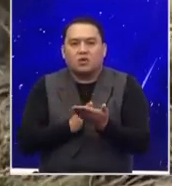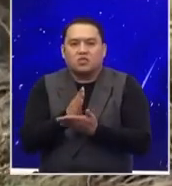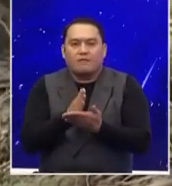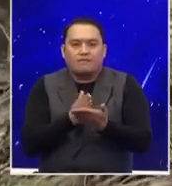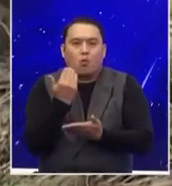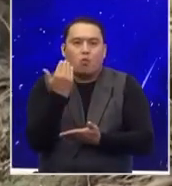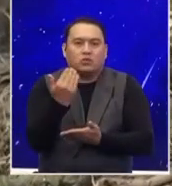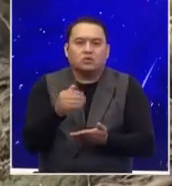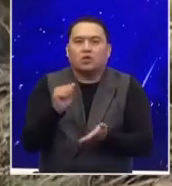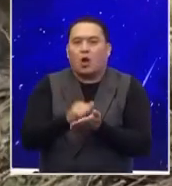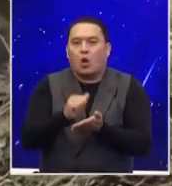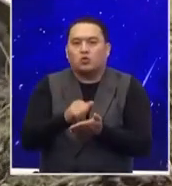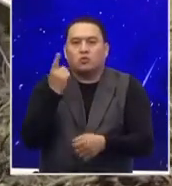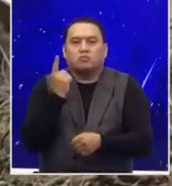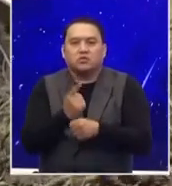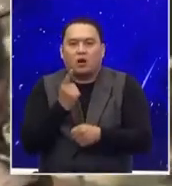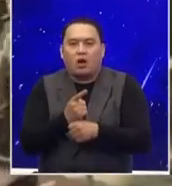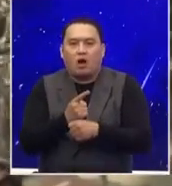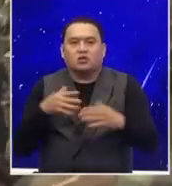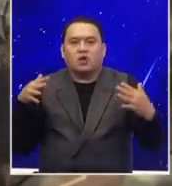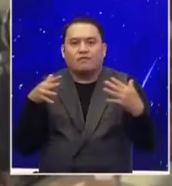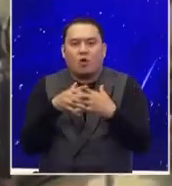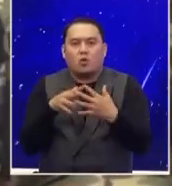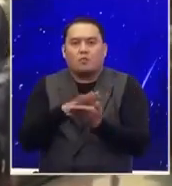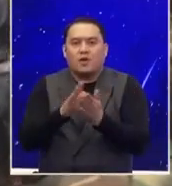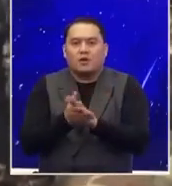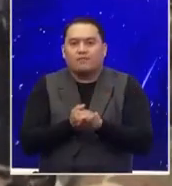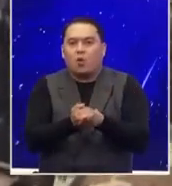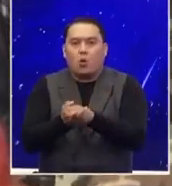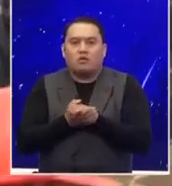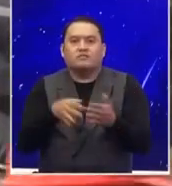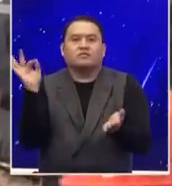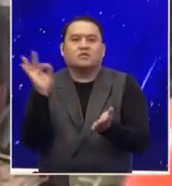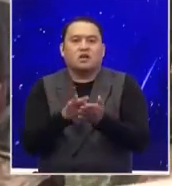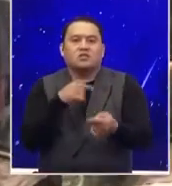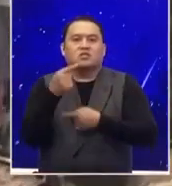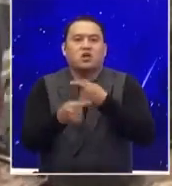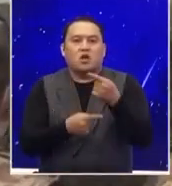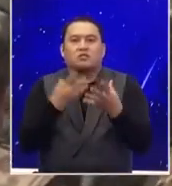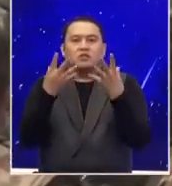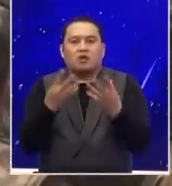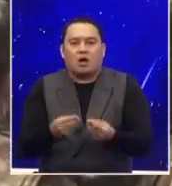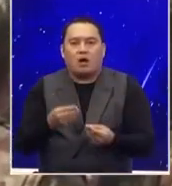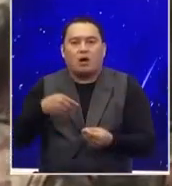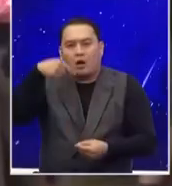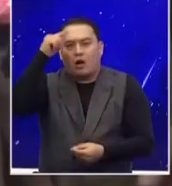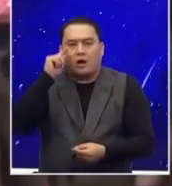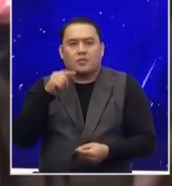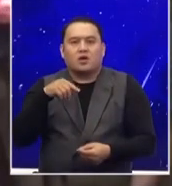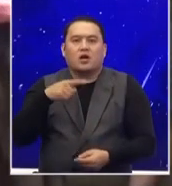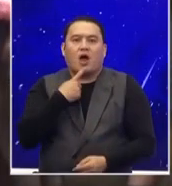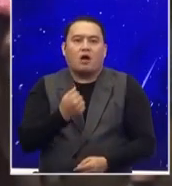лидерами. Есть документ о прекращении огня и о перемирии в гуманитарных целях. На следующий же день армянские вооруженные